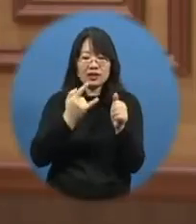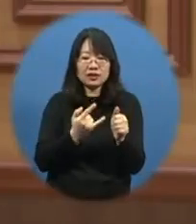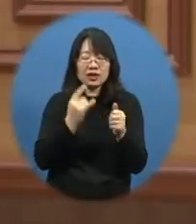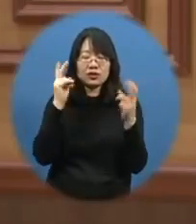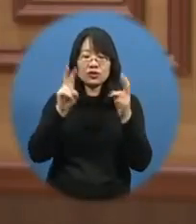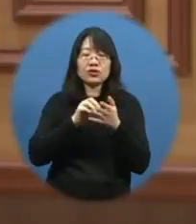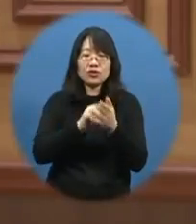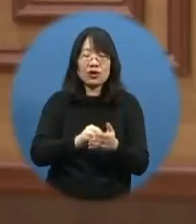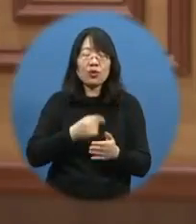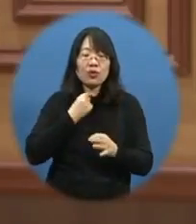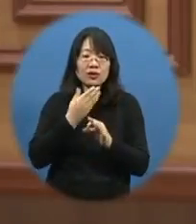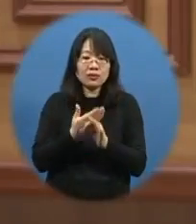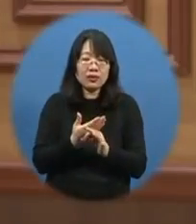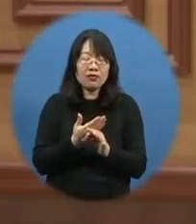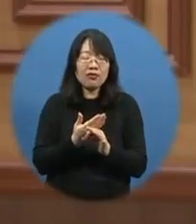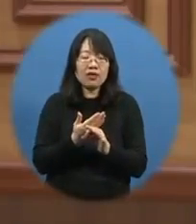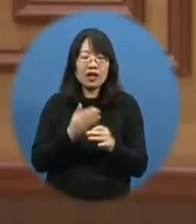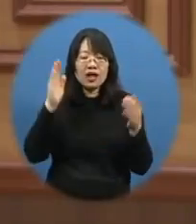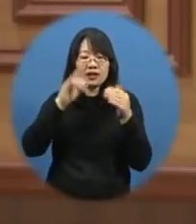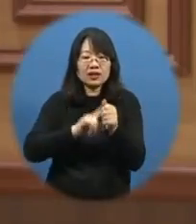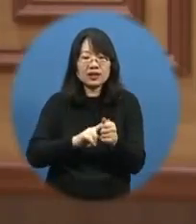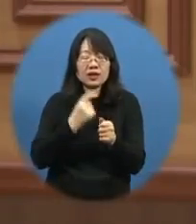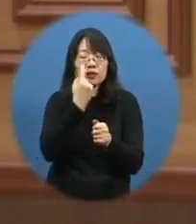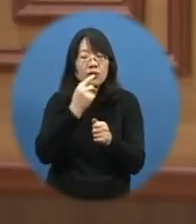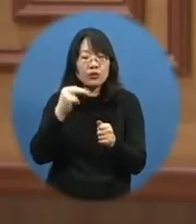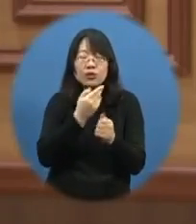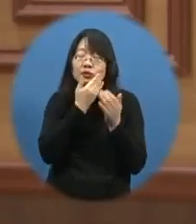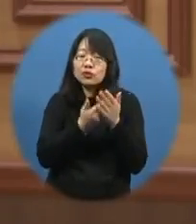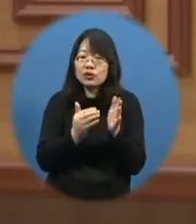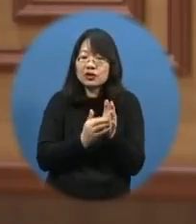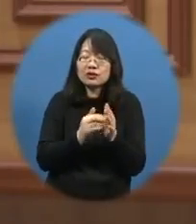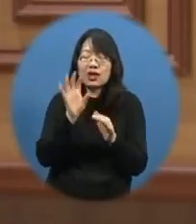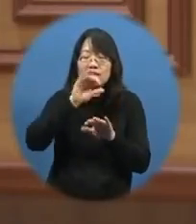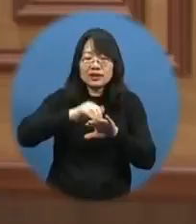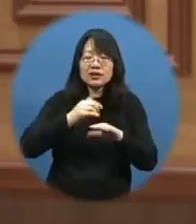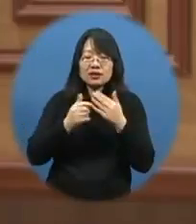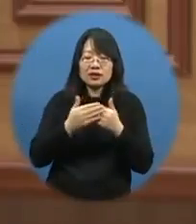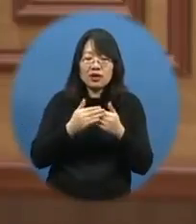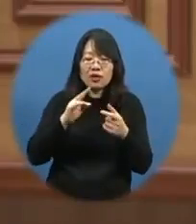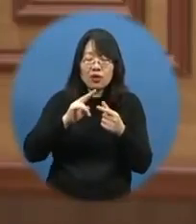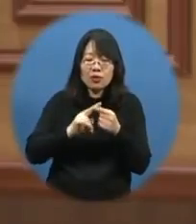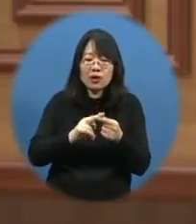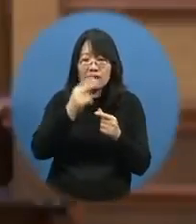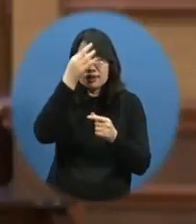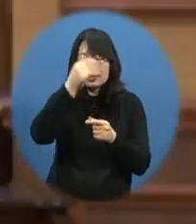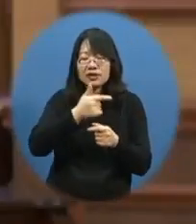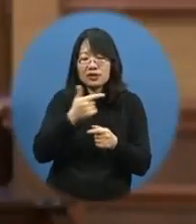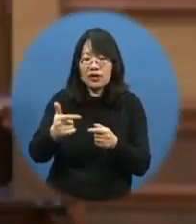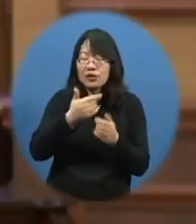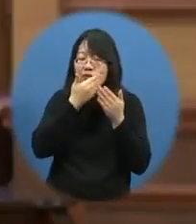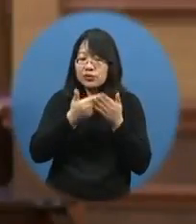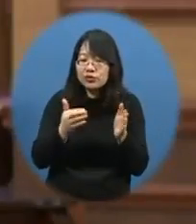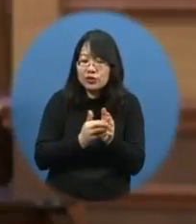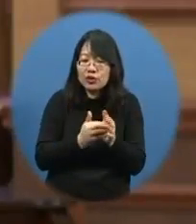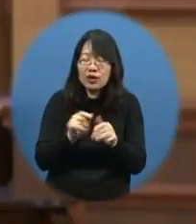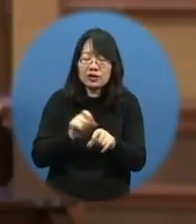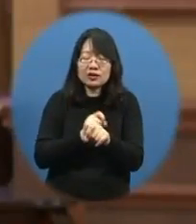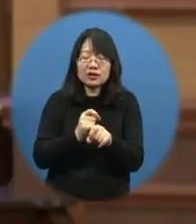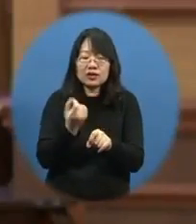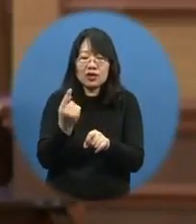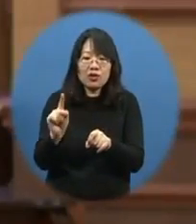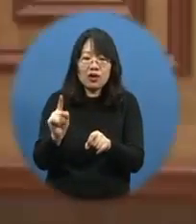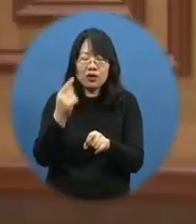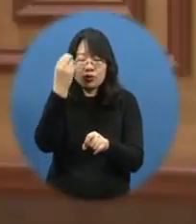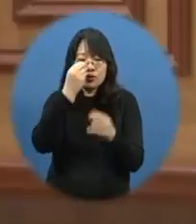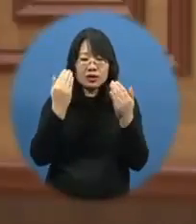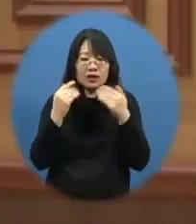취업을 하려고 한다면은 학생들은 이론도 중요하지만 실습, 경험, 기능이 굉장히 중요합니다. 당연하죠. 근데 특성화